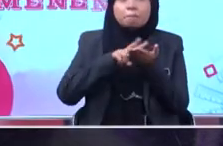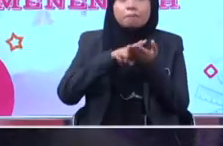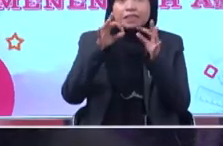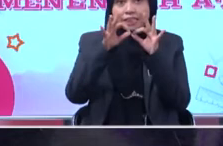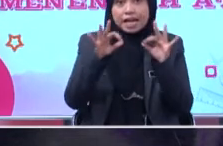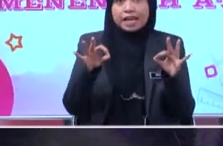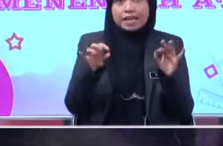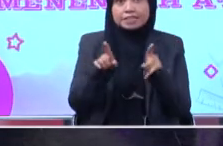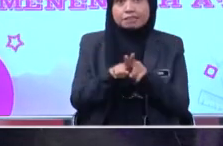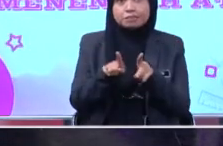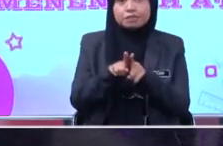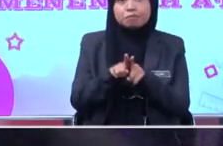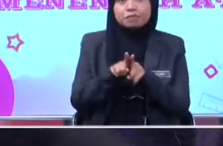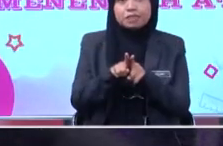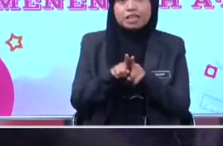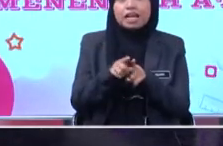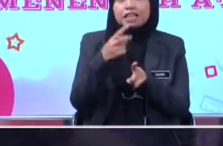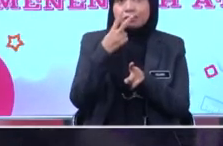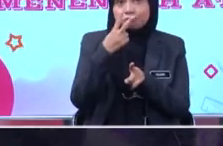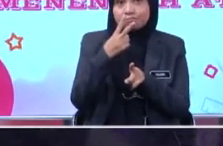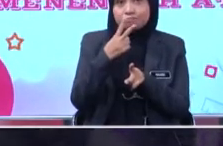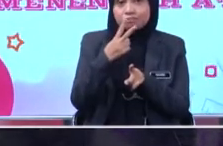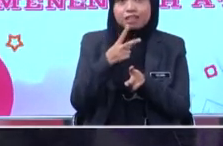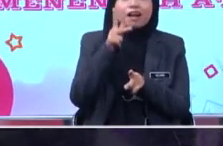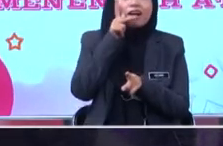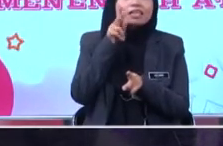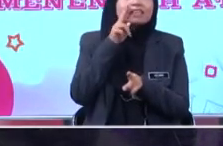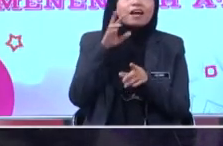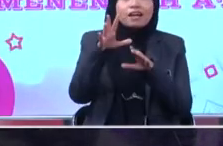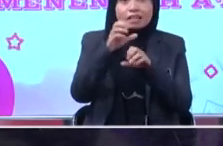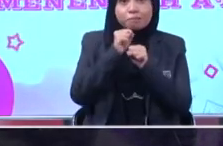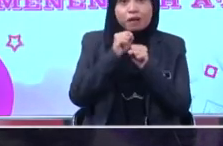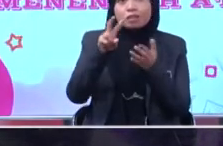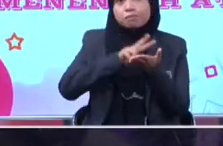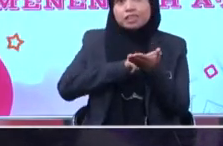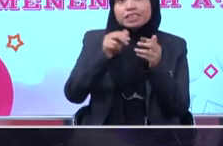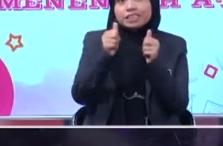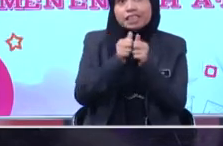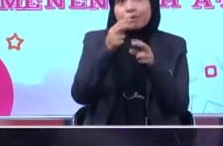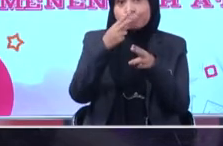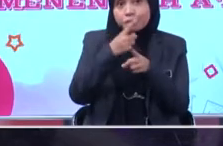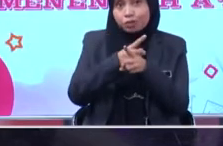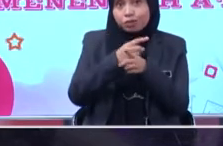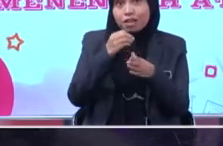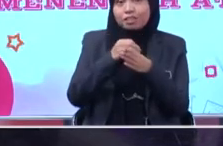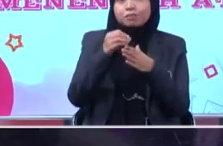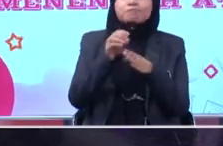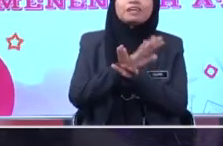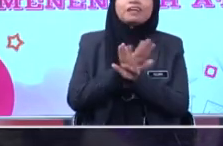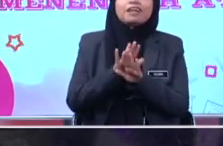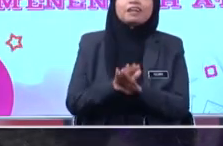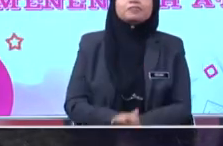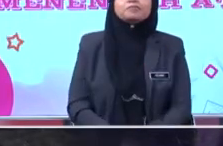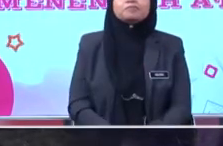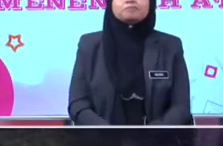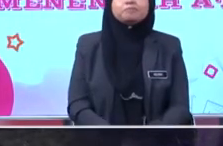semua lihat sama Ade Rina dapat membacakan dengan betul ataupun tidak baik saya coba SY